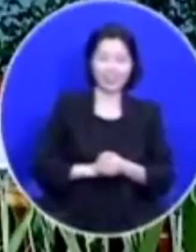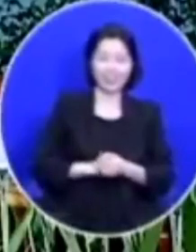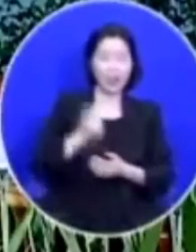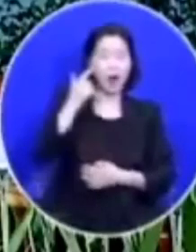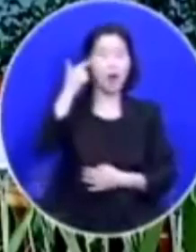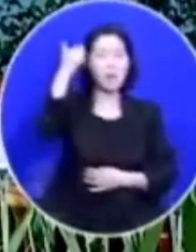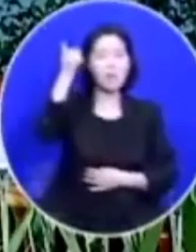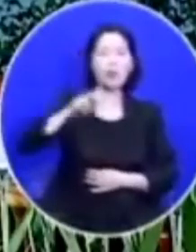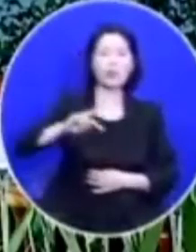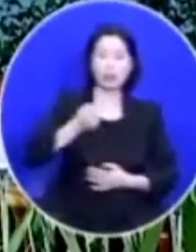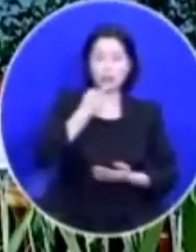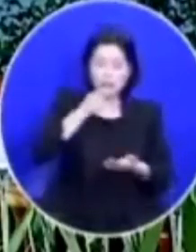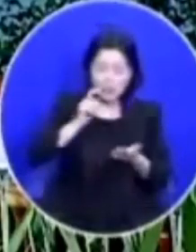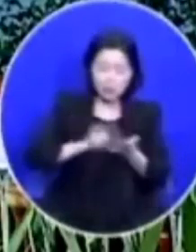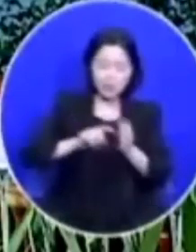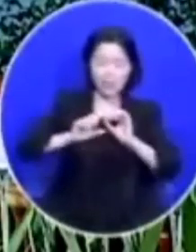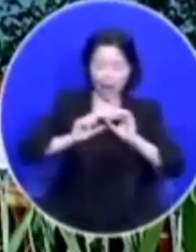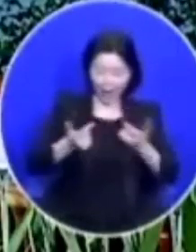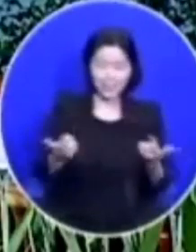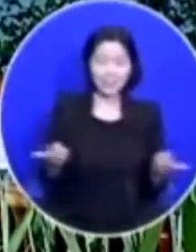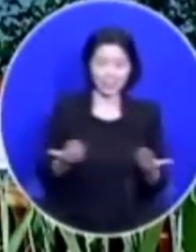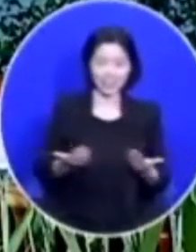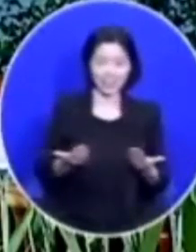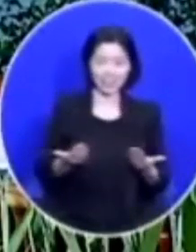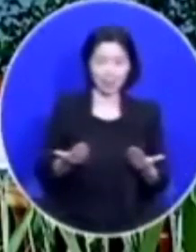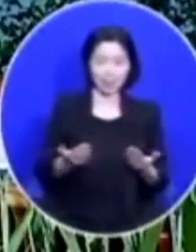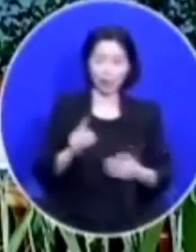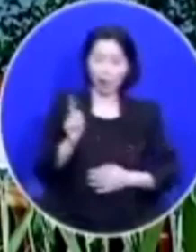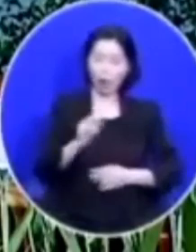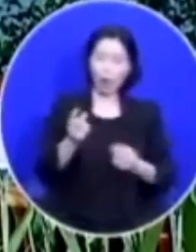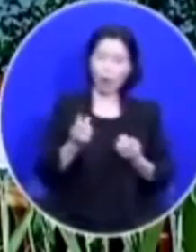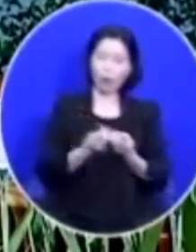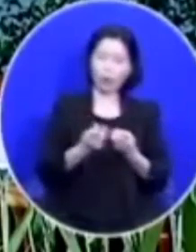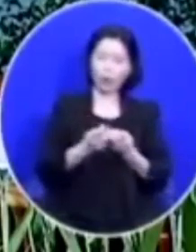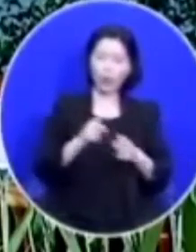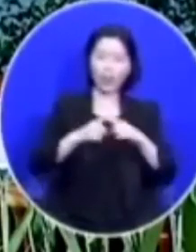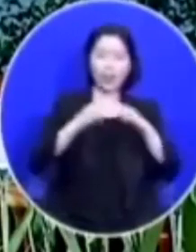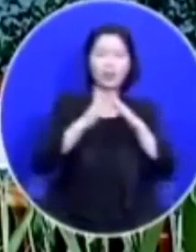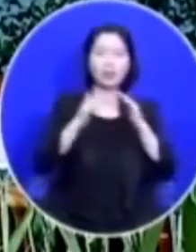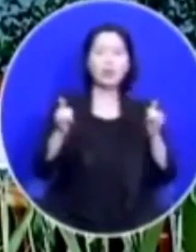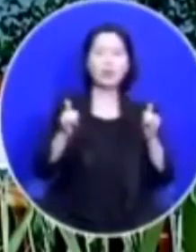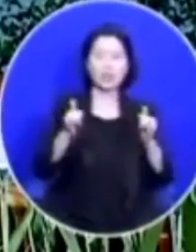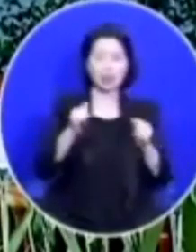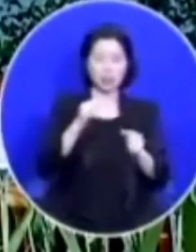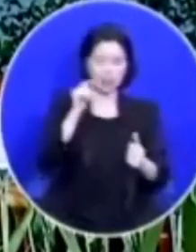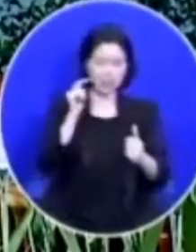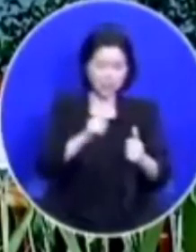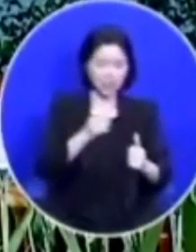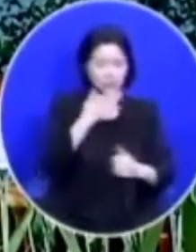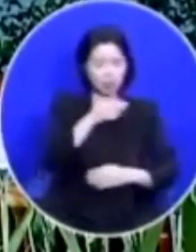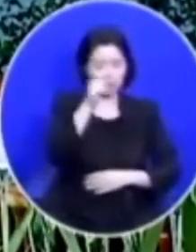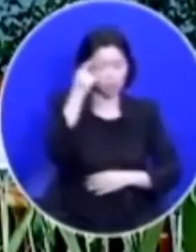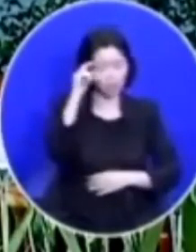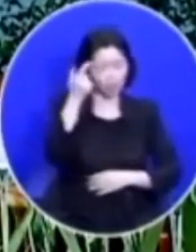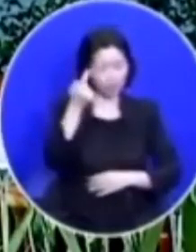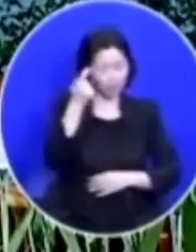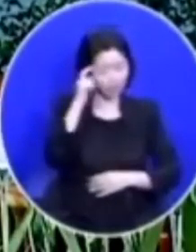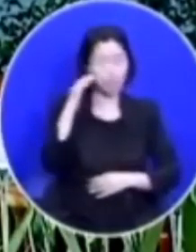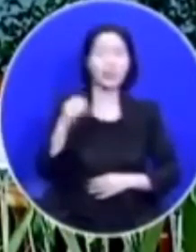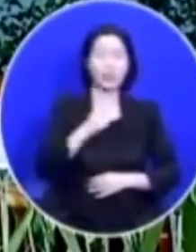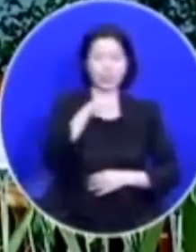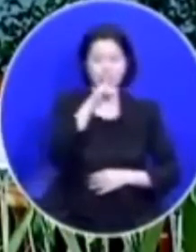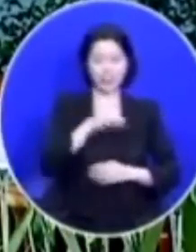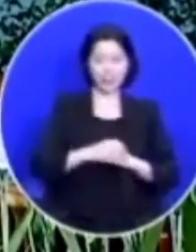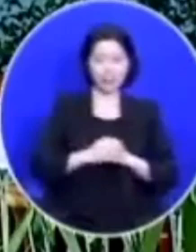목사도 쉽지 않은 일을 어떻게 교인들에게 하라고 1 이런 생각이 들더라고요 예 목회자